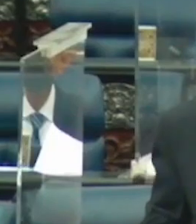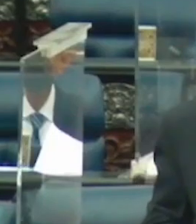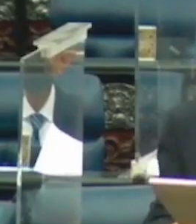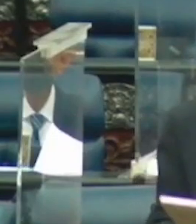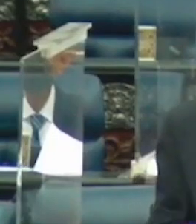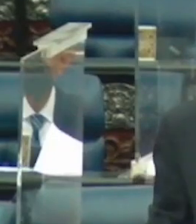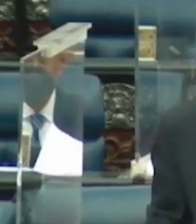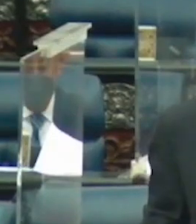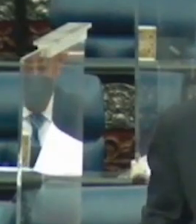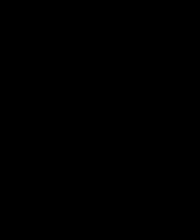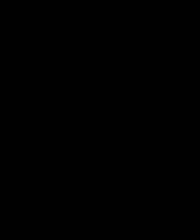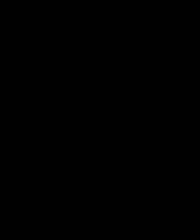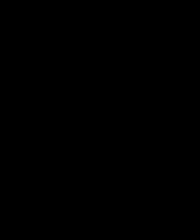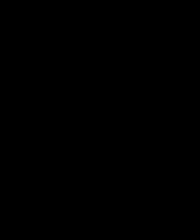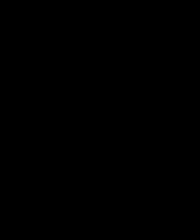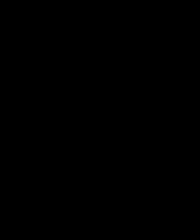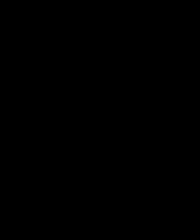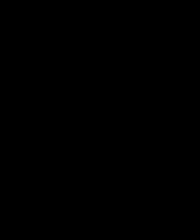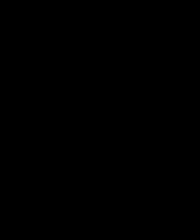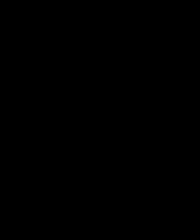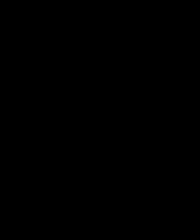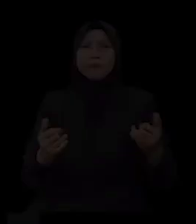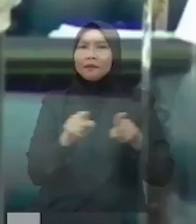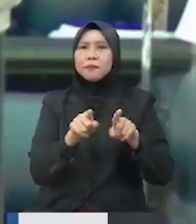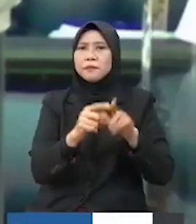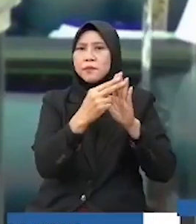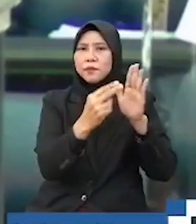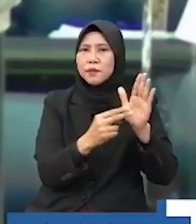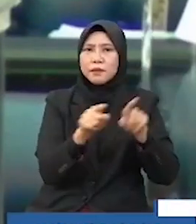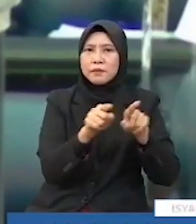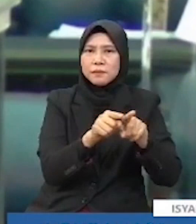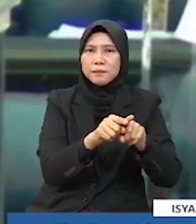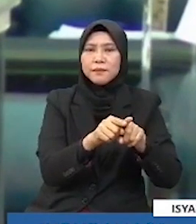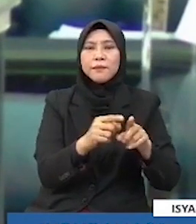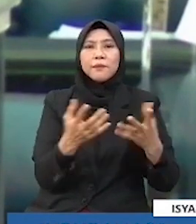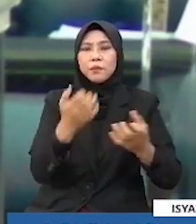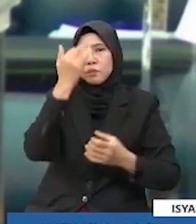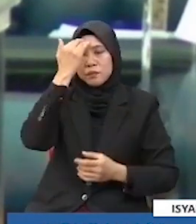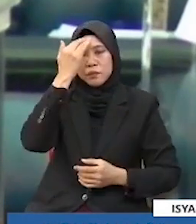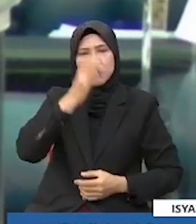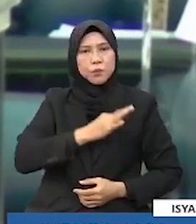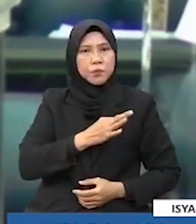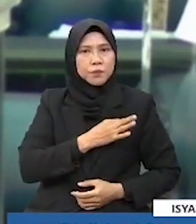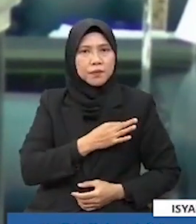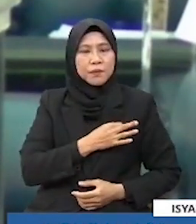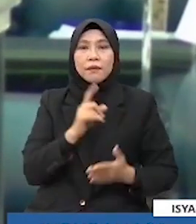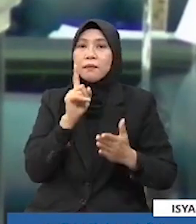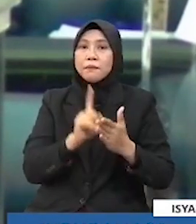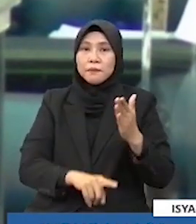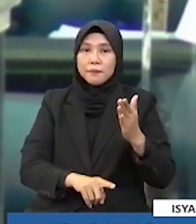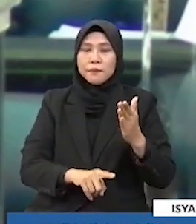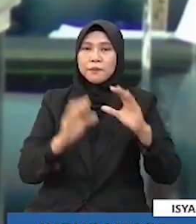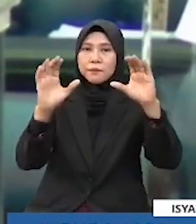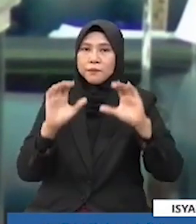juga mengenai peraturan yang serupa kita ingin mengetahui apakah